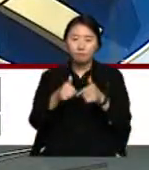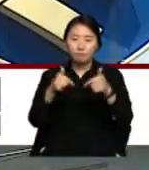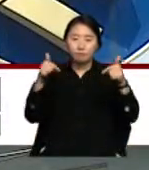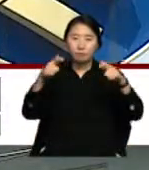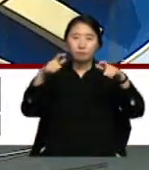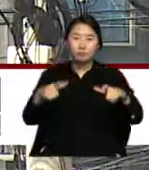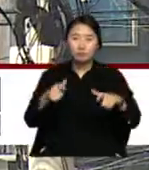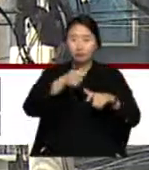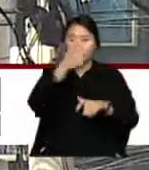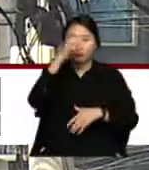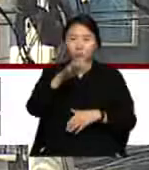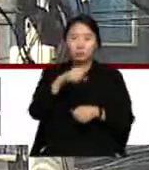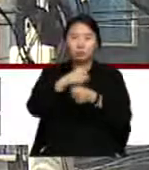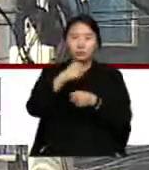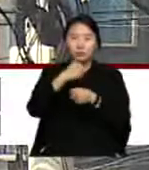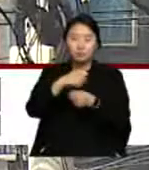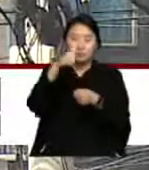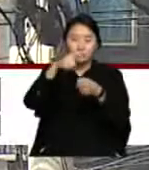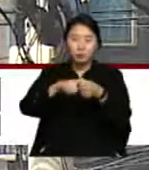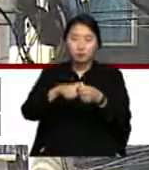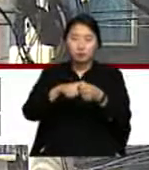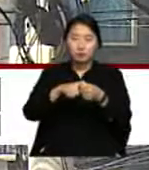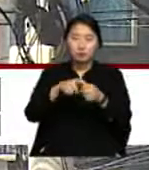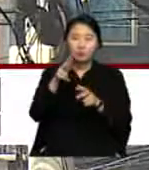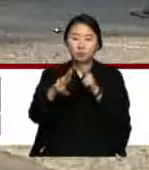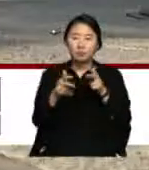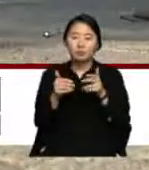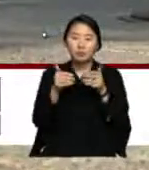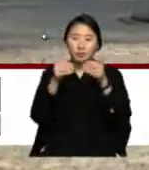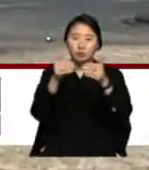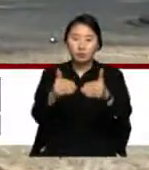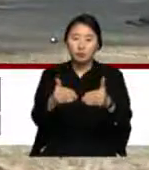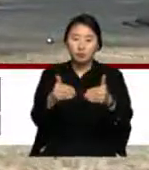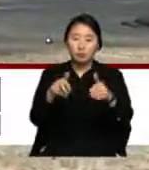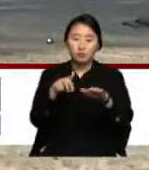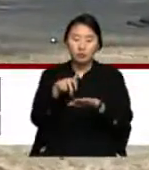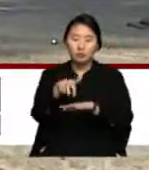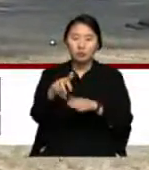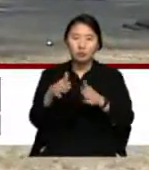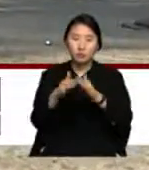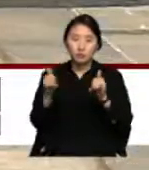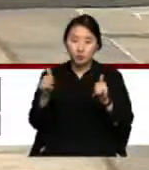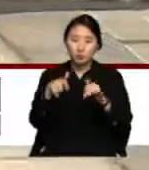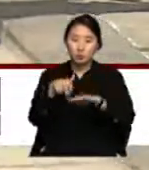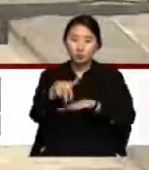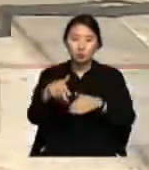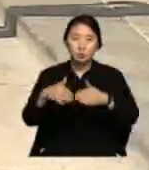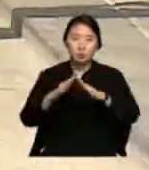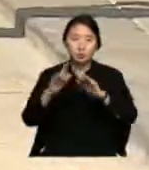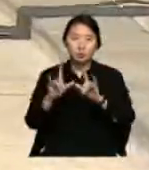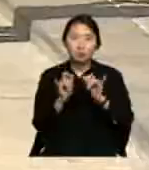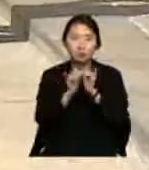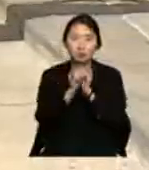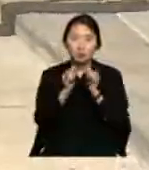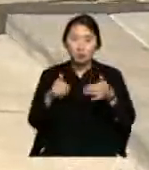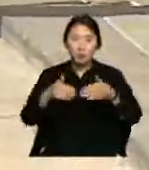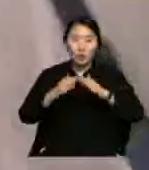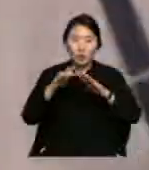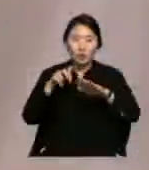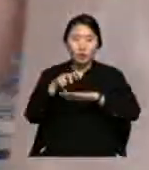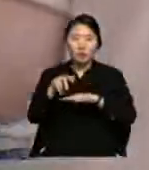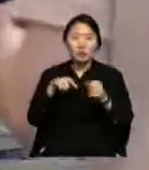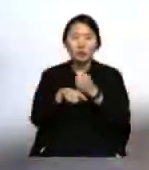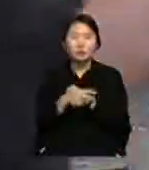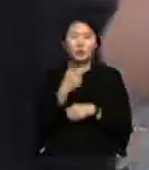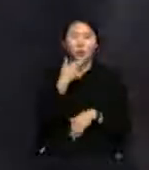지역을 명소로 만들자는 목적입니다 사업이 진행되면서 인도가 설치 됐습니다 하지만 주민들은 설치된 인도가